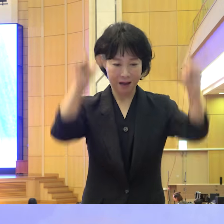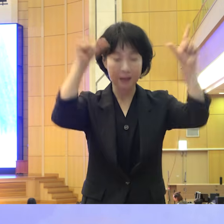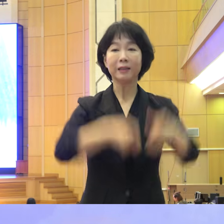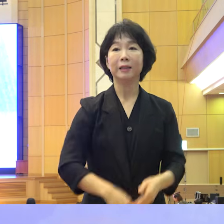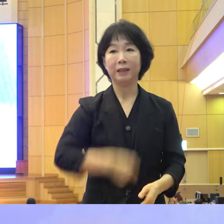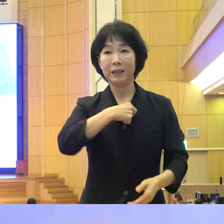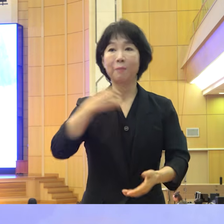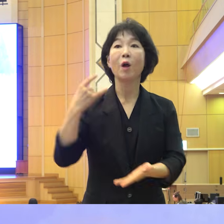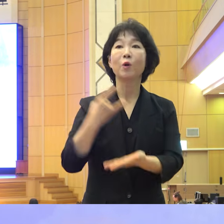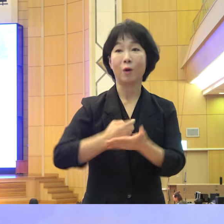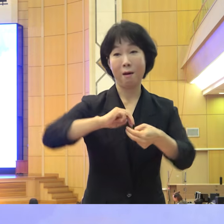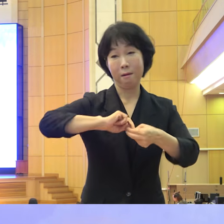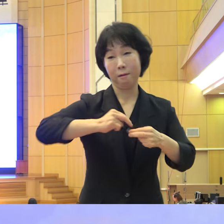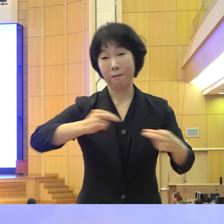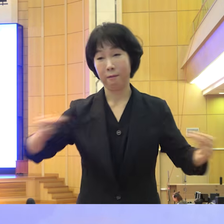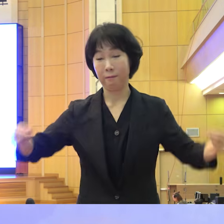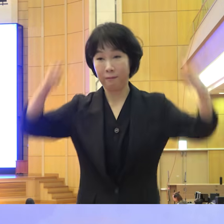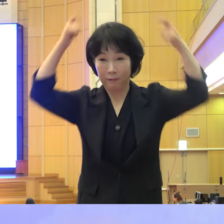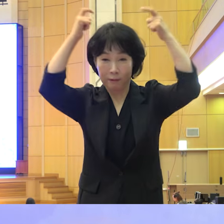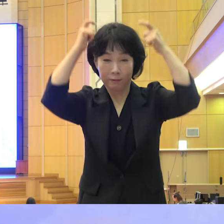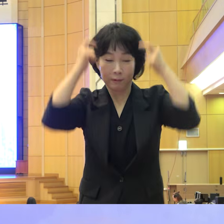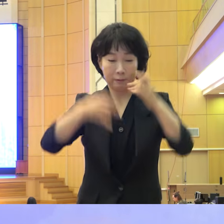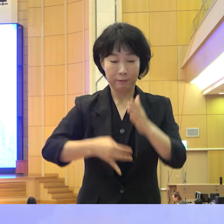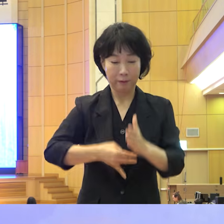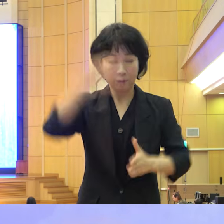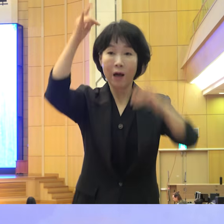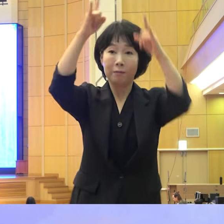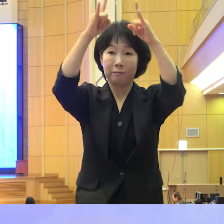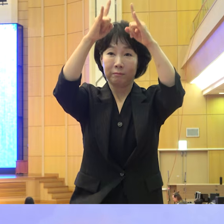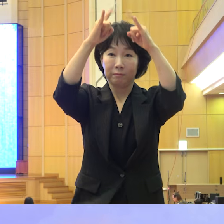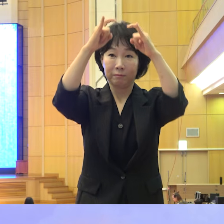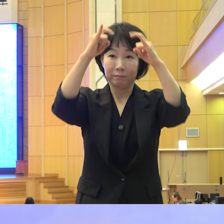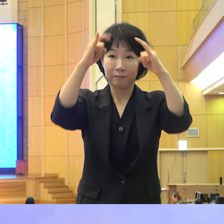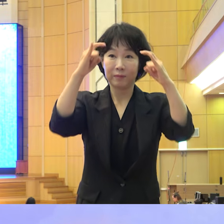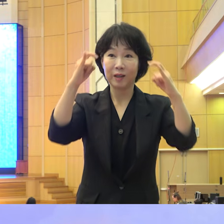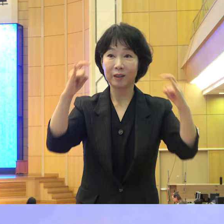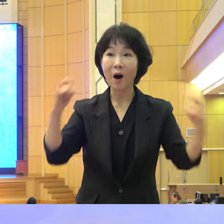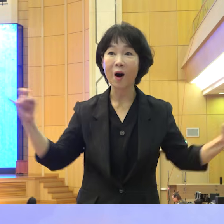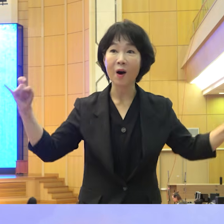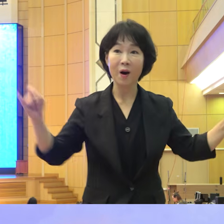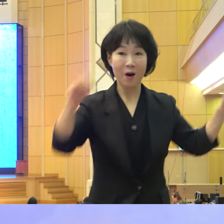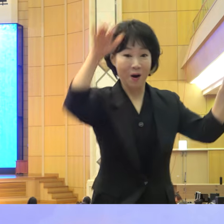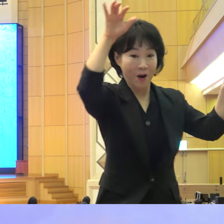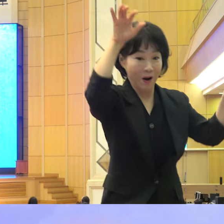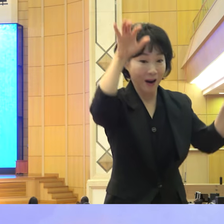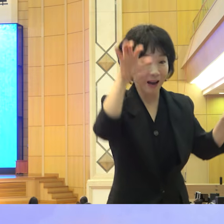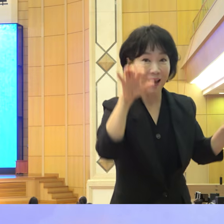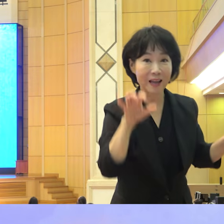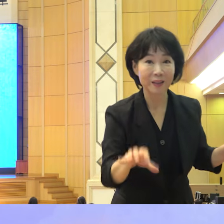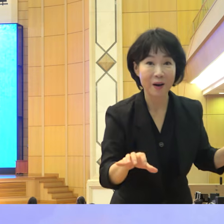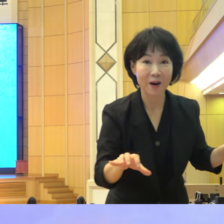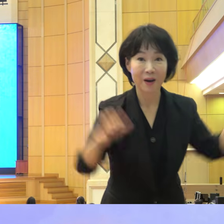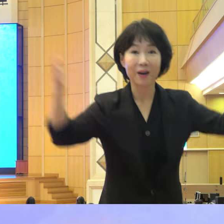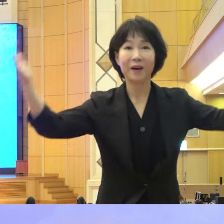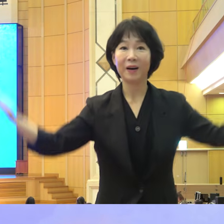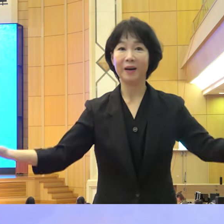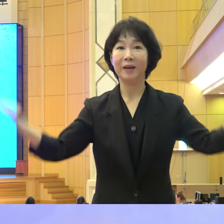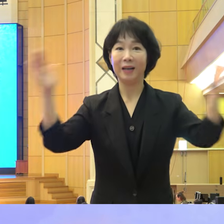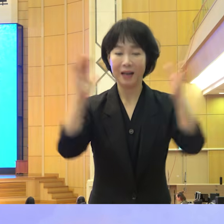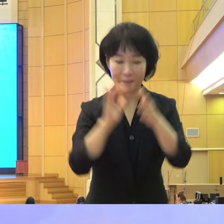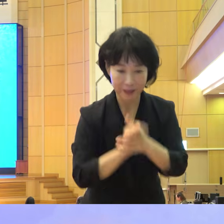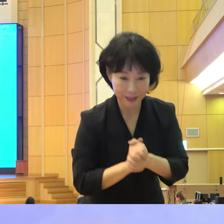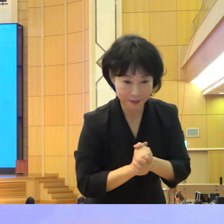지은 날 그의 멸류관 예루살렘 성에서